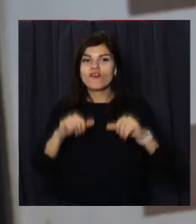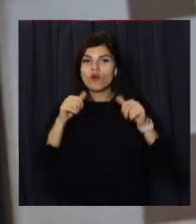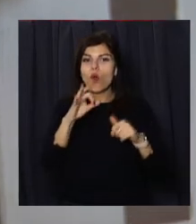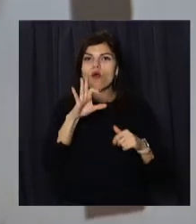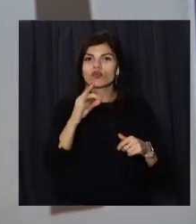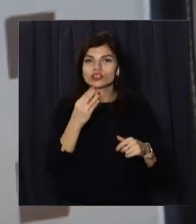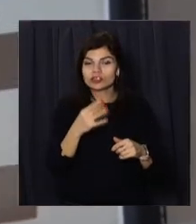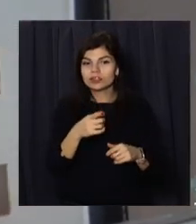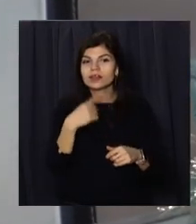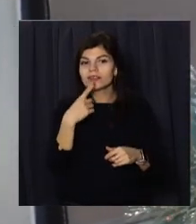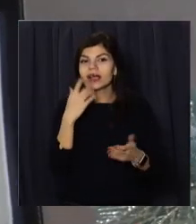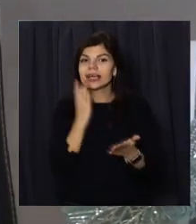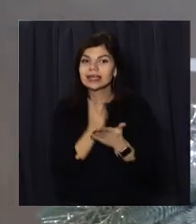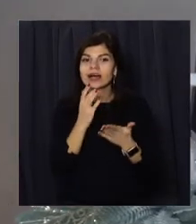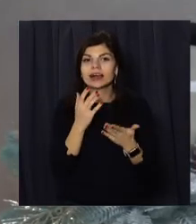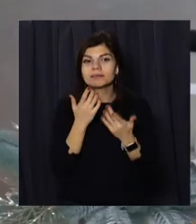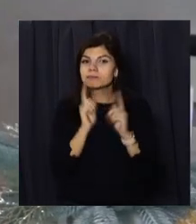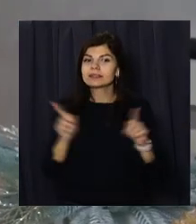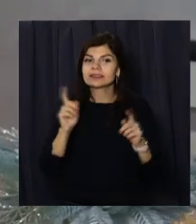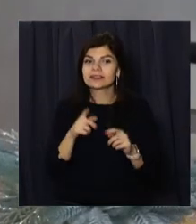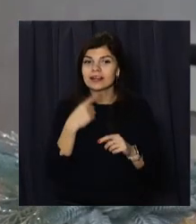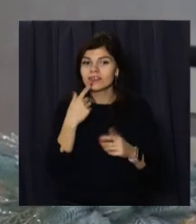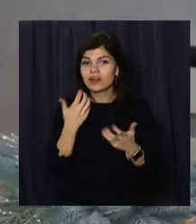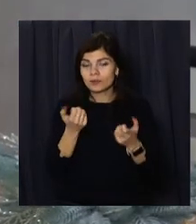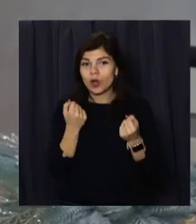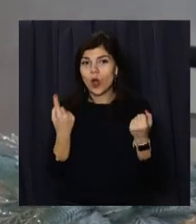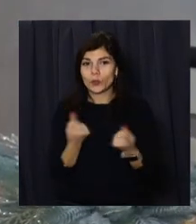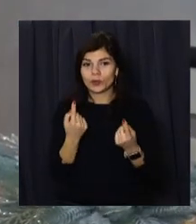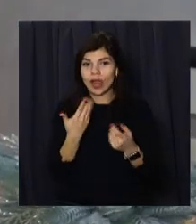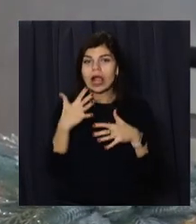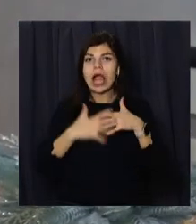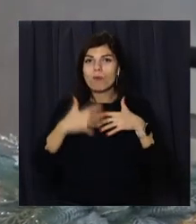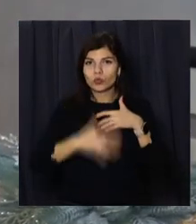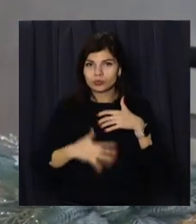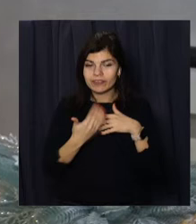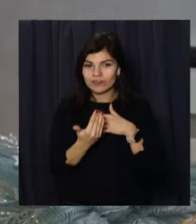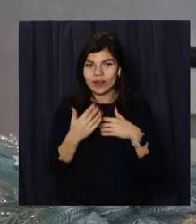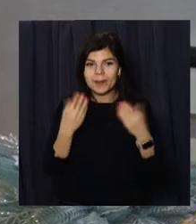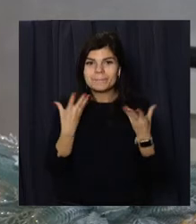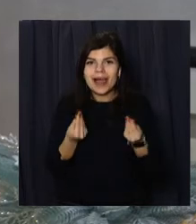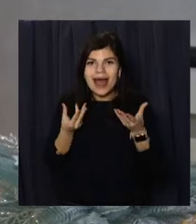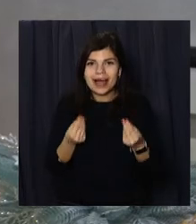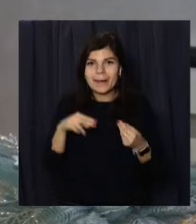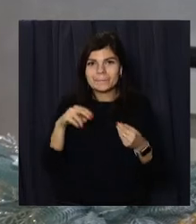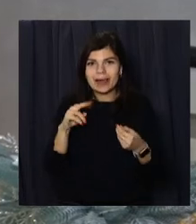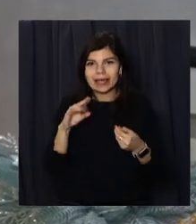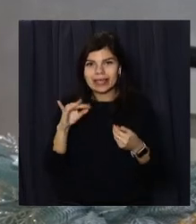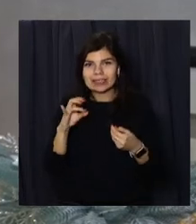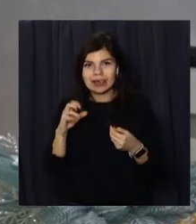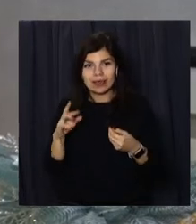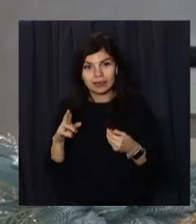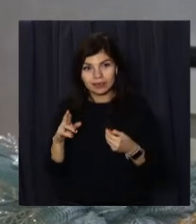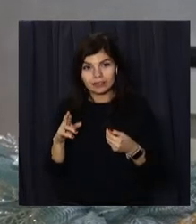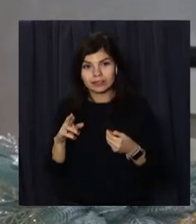капусту і використовуємо її кочеришку. Листя ми пустимо в будь-який салат, а кочеришка, як правило,